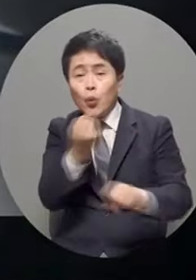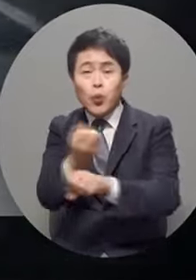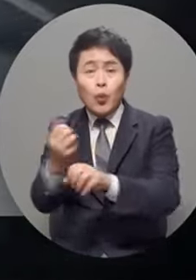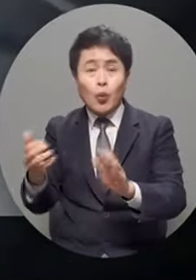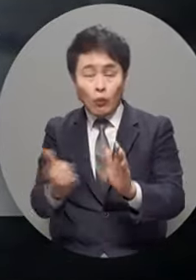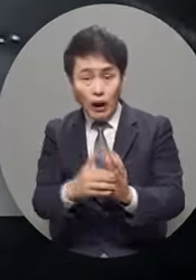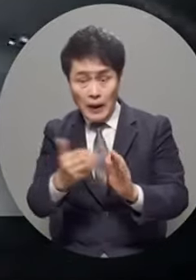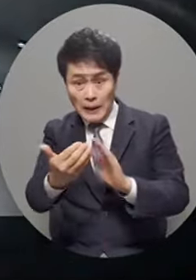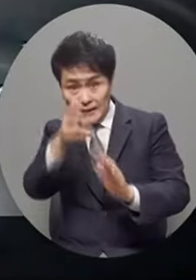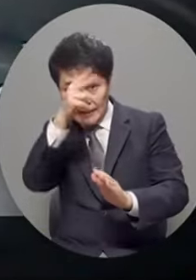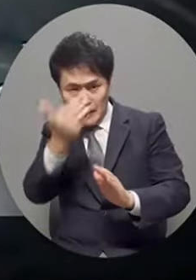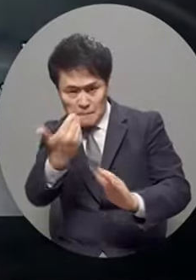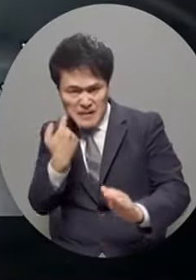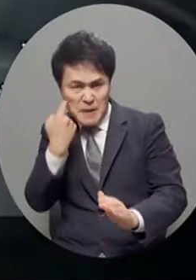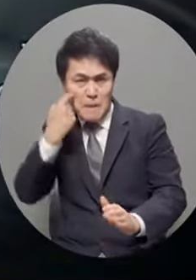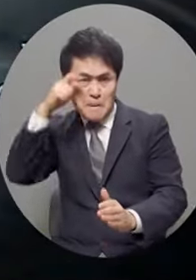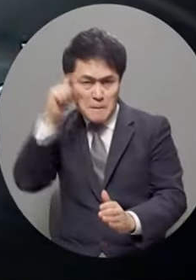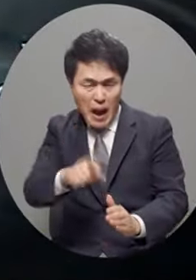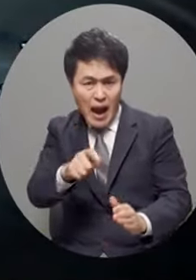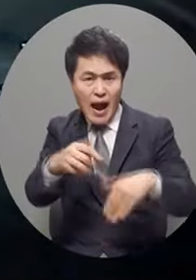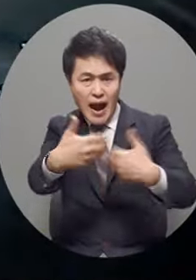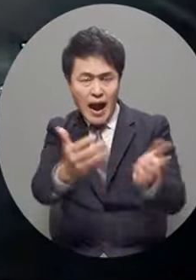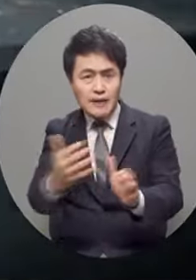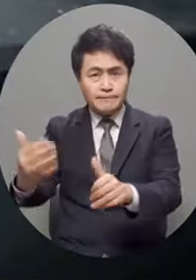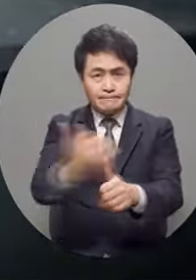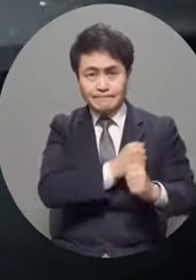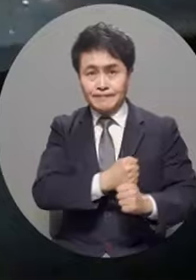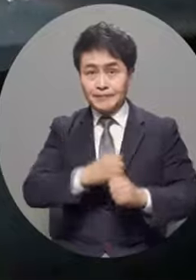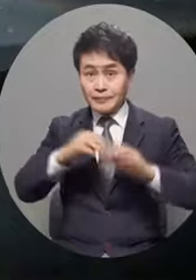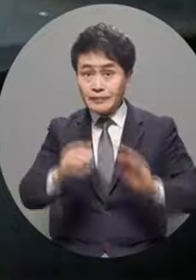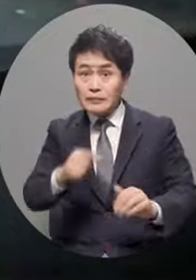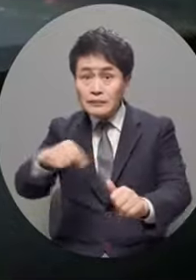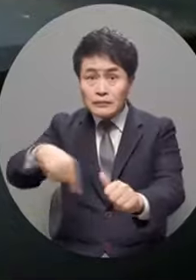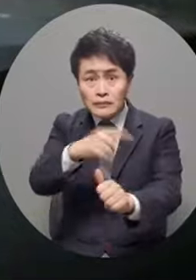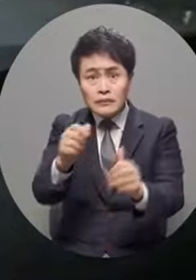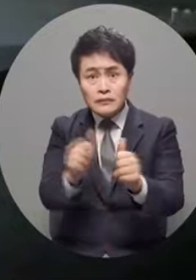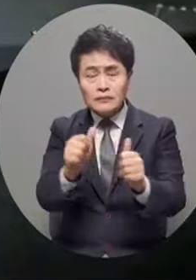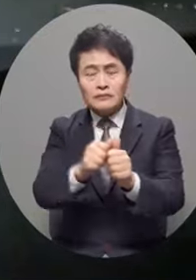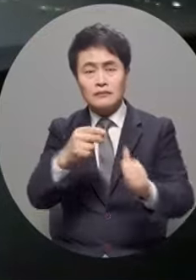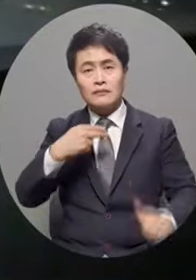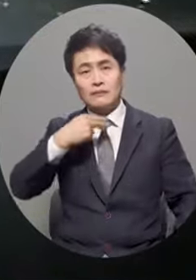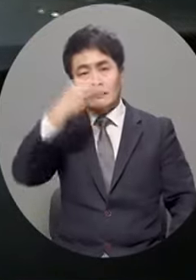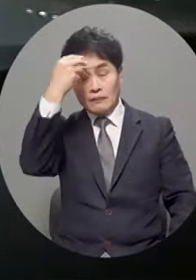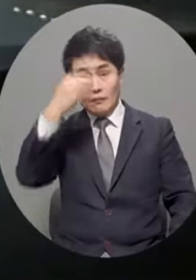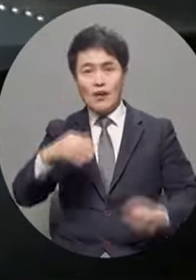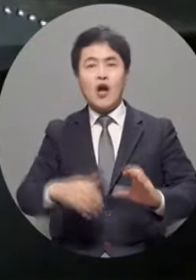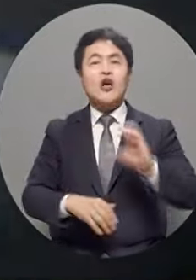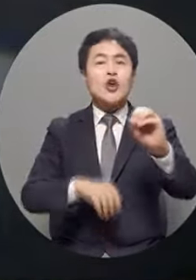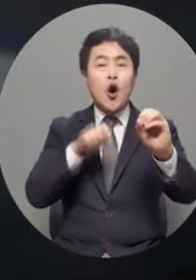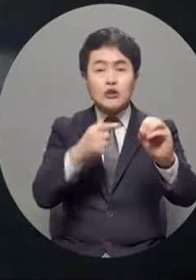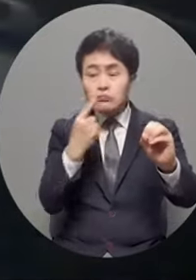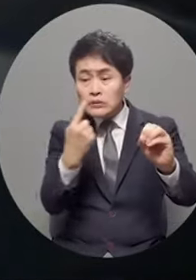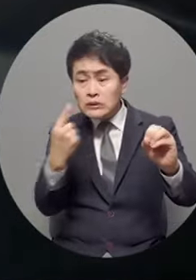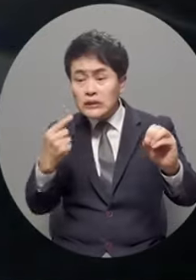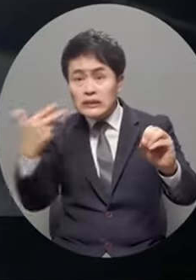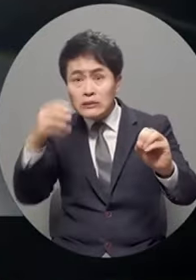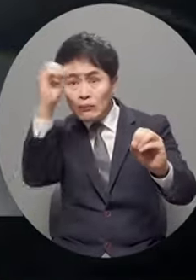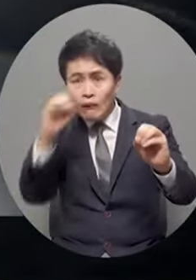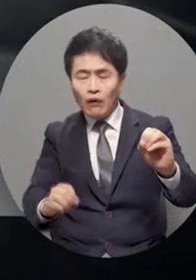동선을 미리 파악한 경찰이 남성을 검거했습니다. 당시 이 남성의 혈중알코올 농도는